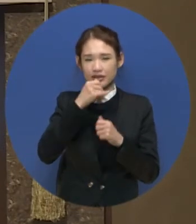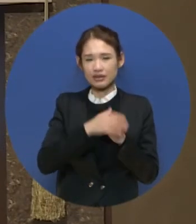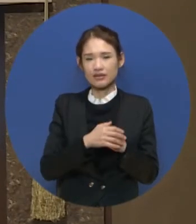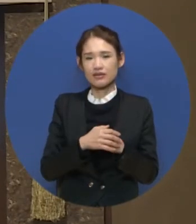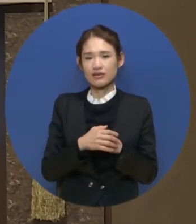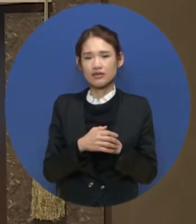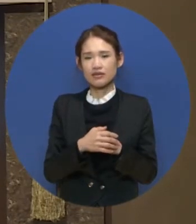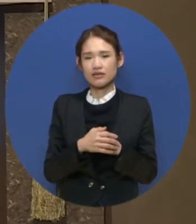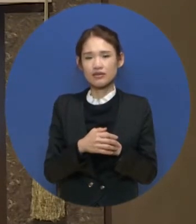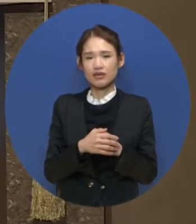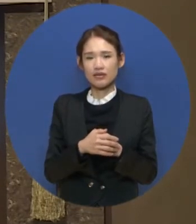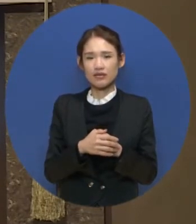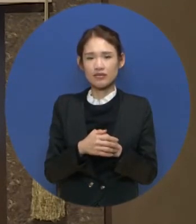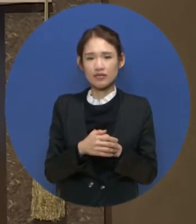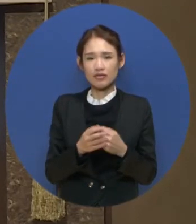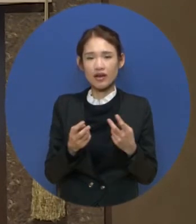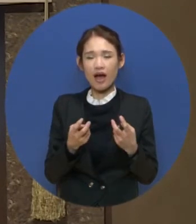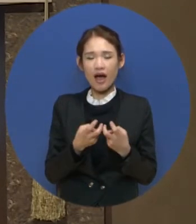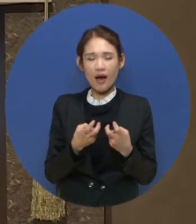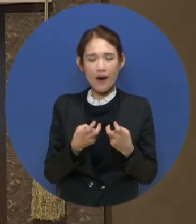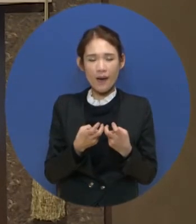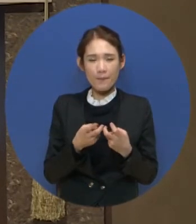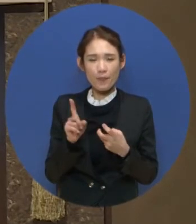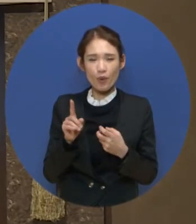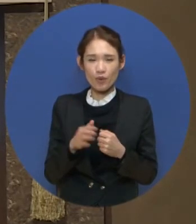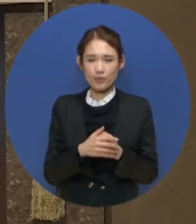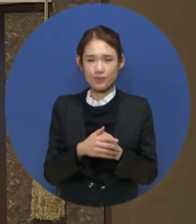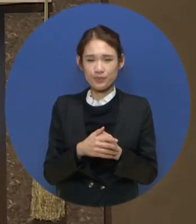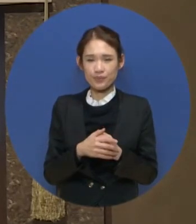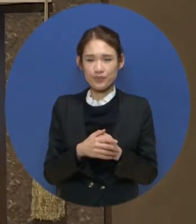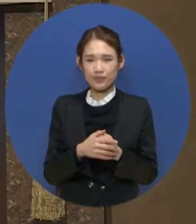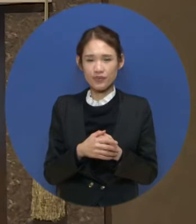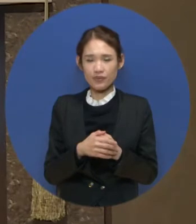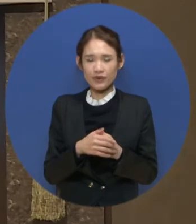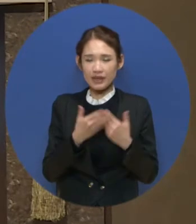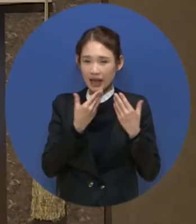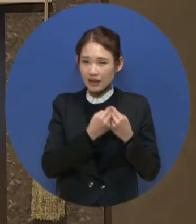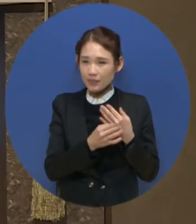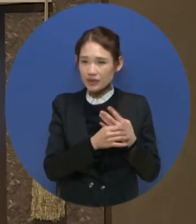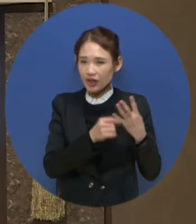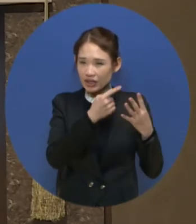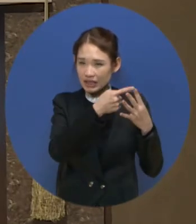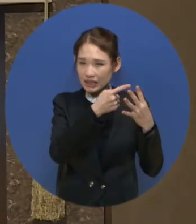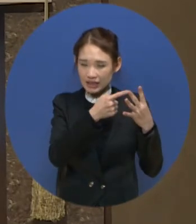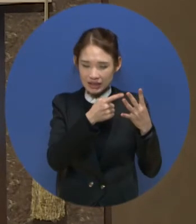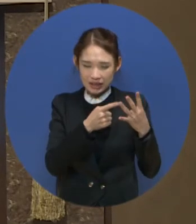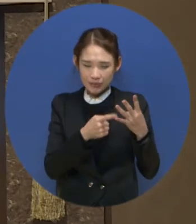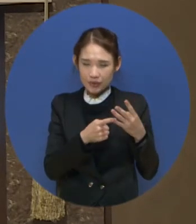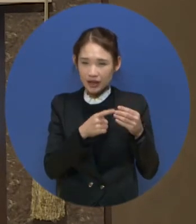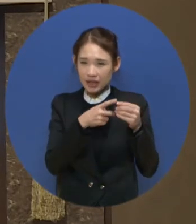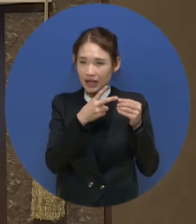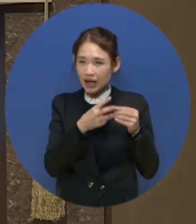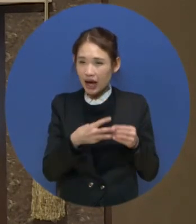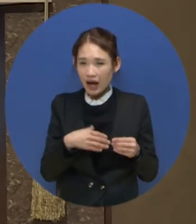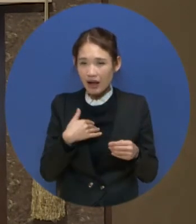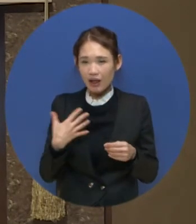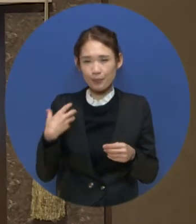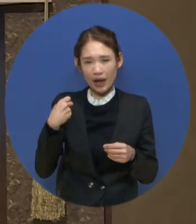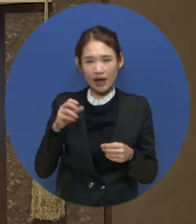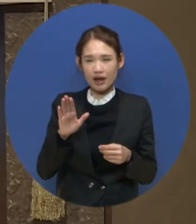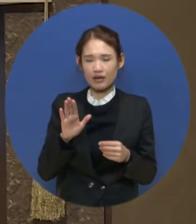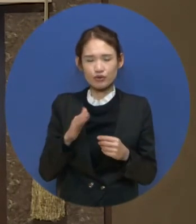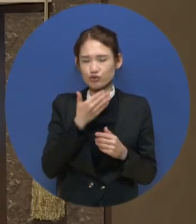있는데 저희는 이제 어떻게 하냐면 사실은 거기서 뭐 순위를 결정해서 1, 2등을 하는 것이 중요한 것이